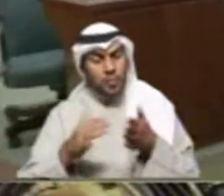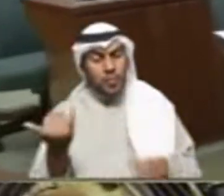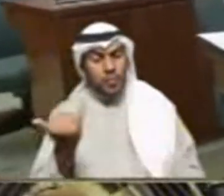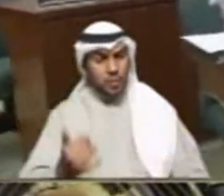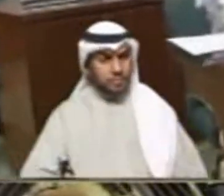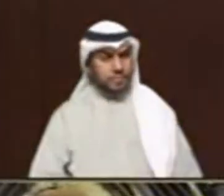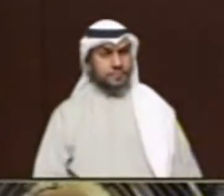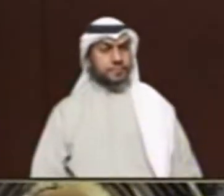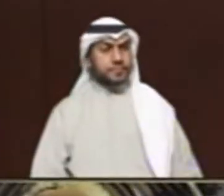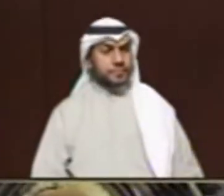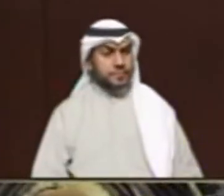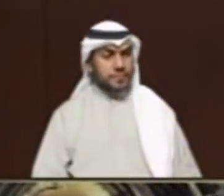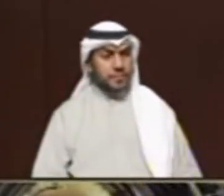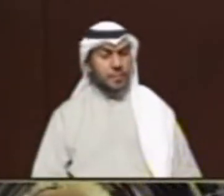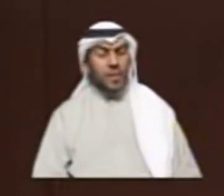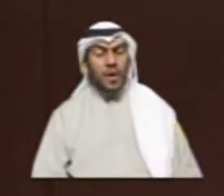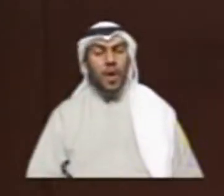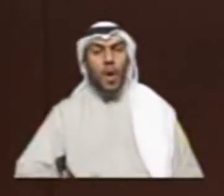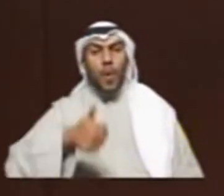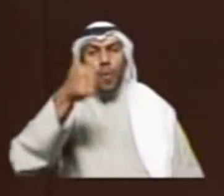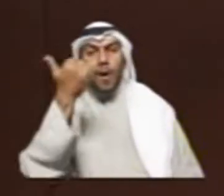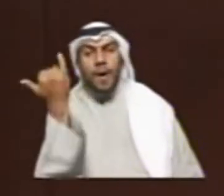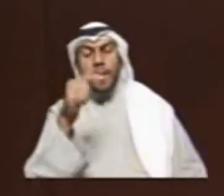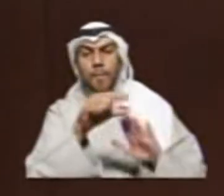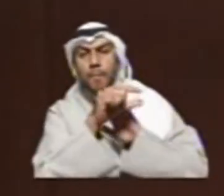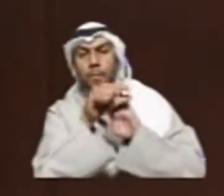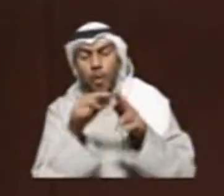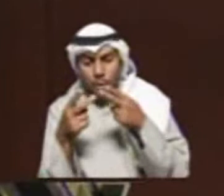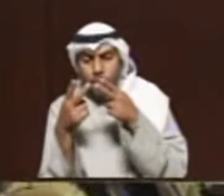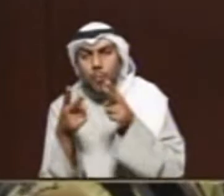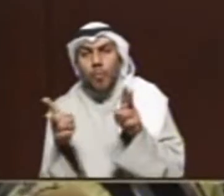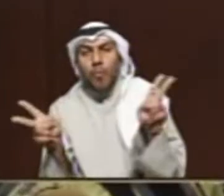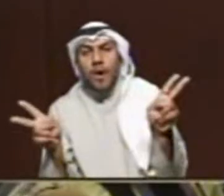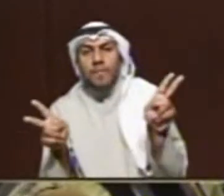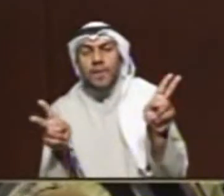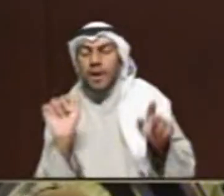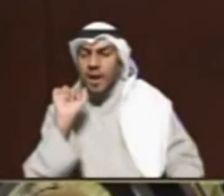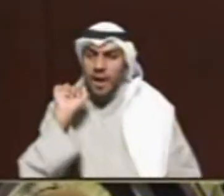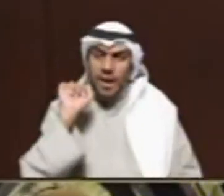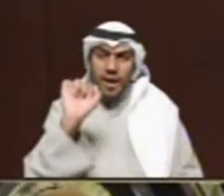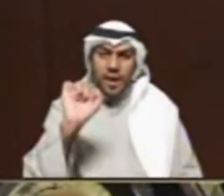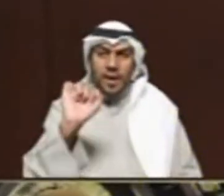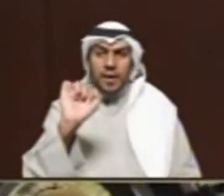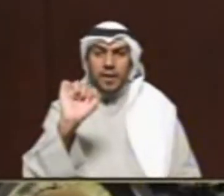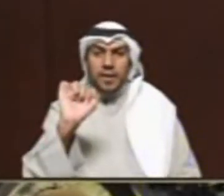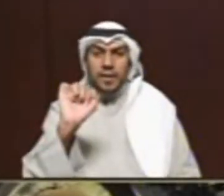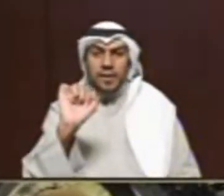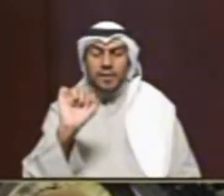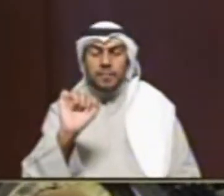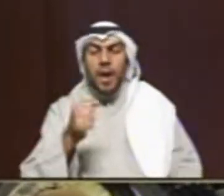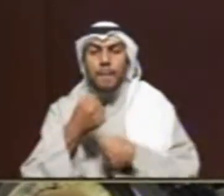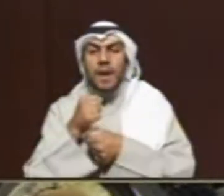البلدي. الموضوع الأول هو الموافقة على تخصيص مقر دائم لهيئة